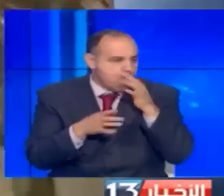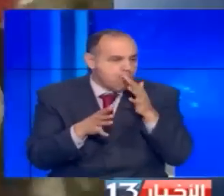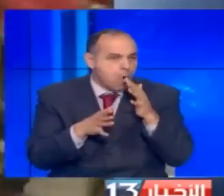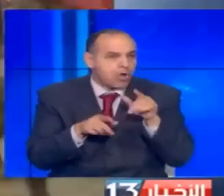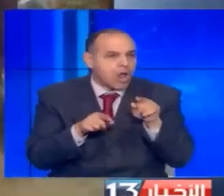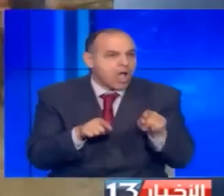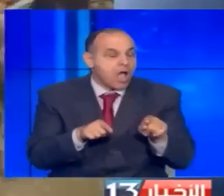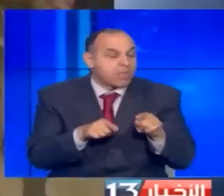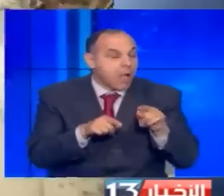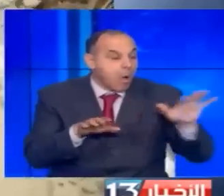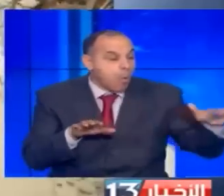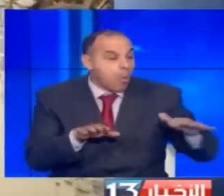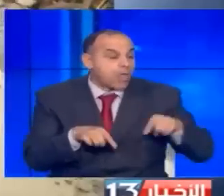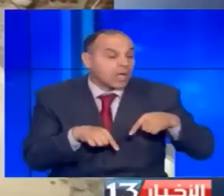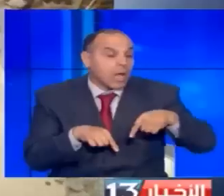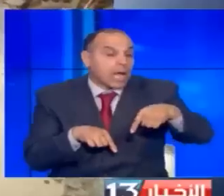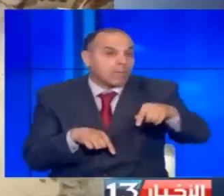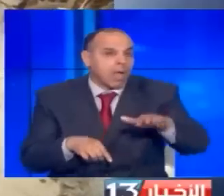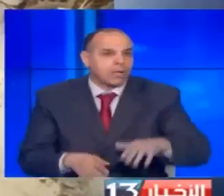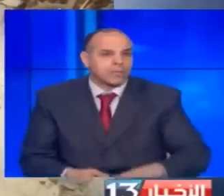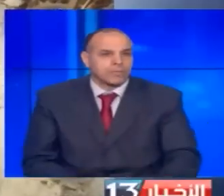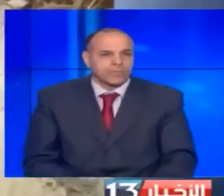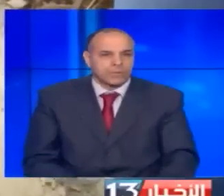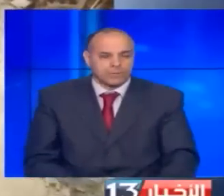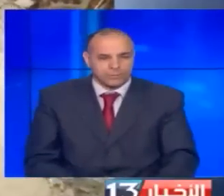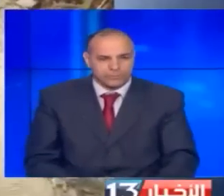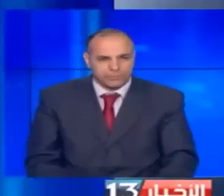كارثة تسونامي أخرى قادمة.